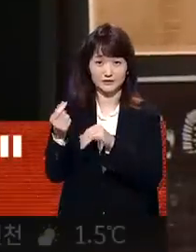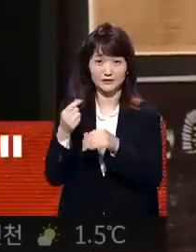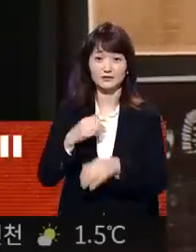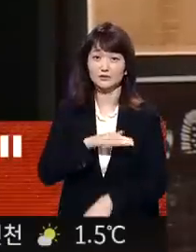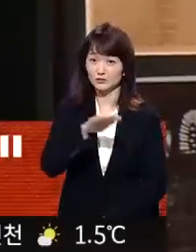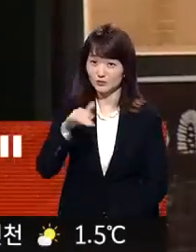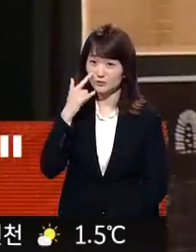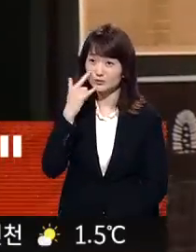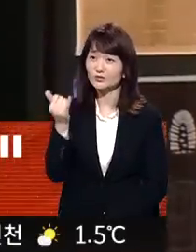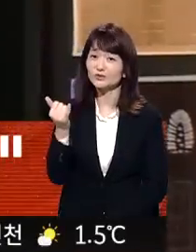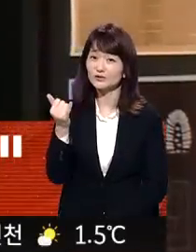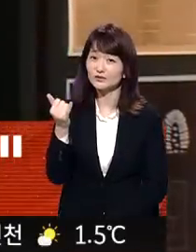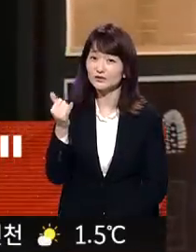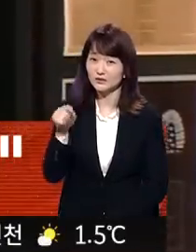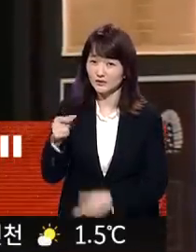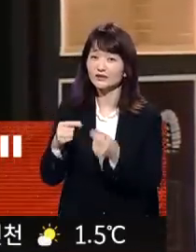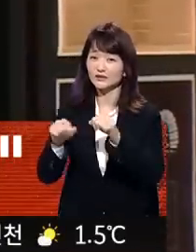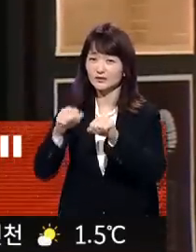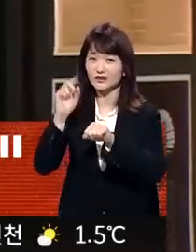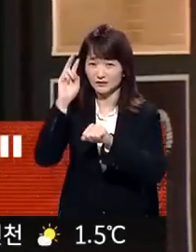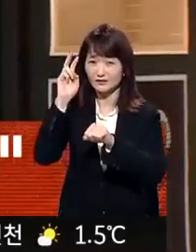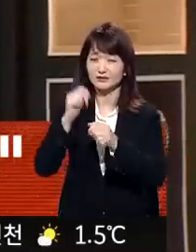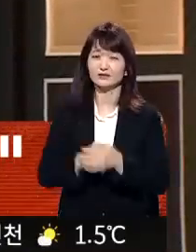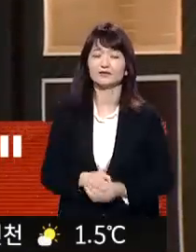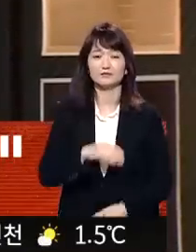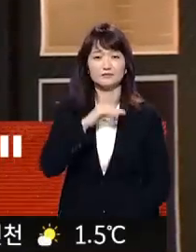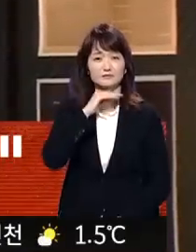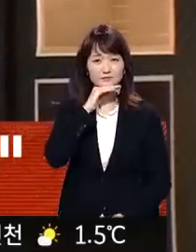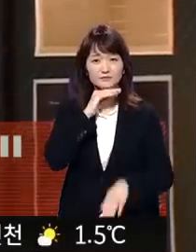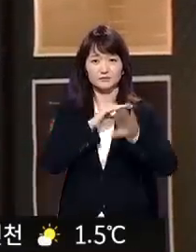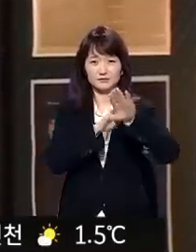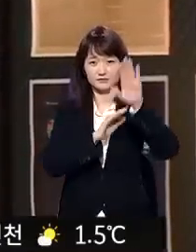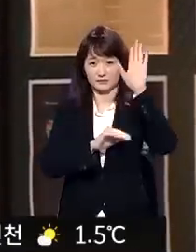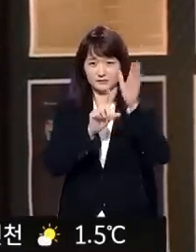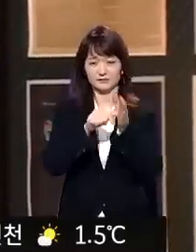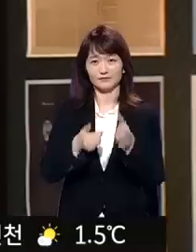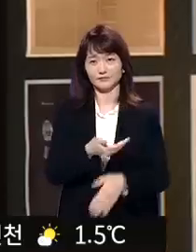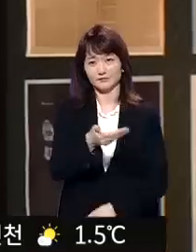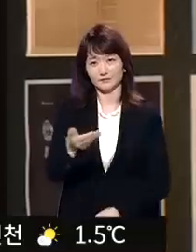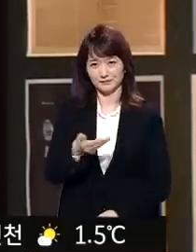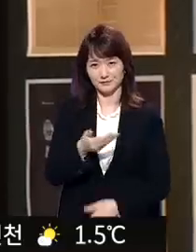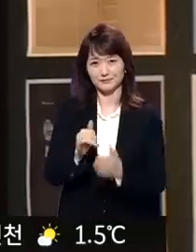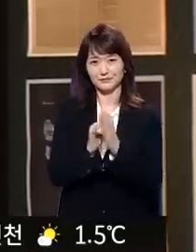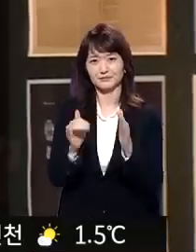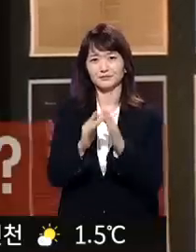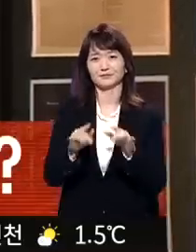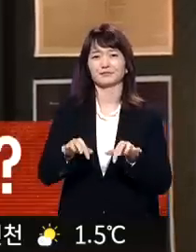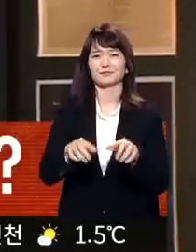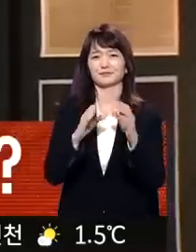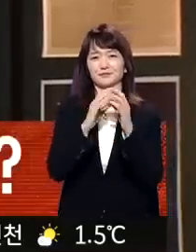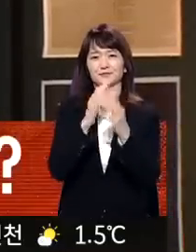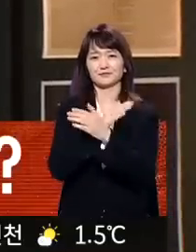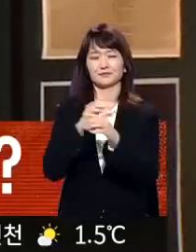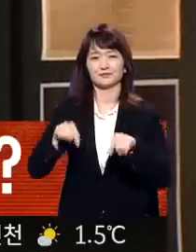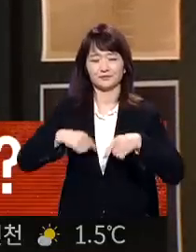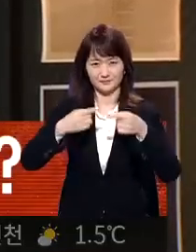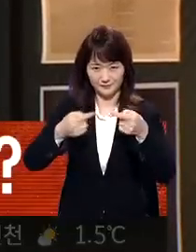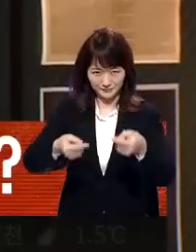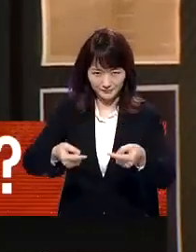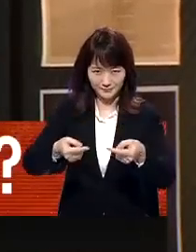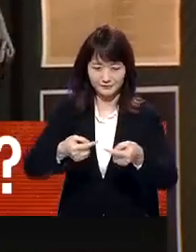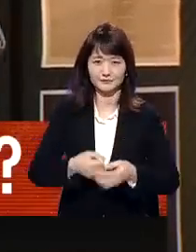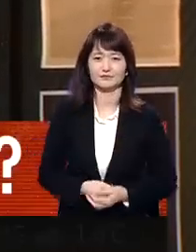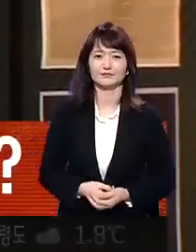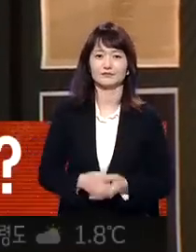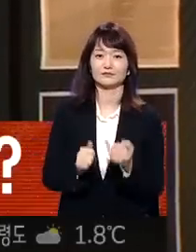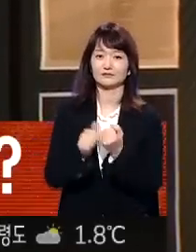저희 부모님도 그랬던 기억이 나는데. 자, 기다리고 기다리셨던 푸처 핸즈업 타임. 우리 가족 여러분들도 채팅창에 OX로 함께 참여해 보시죠.